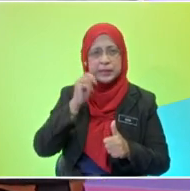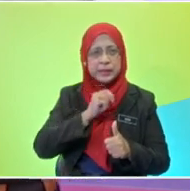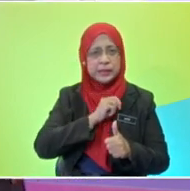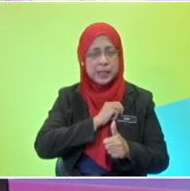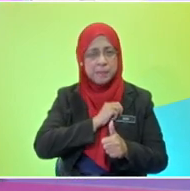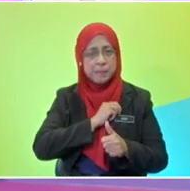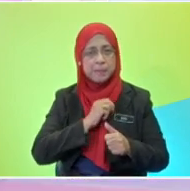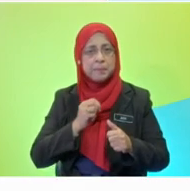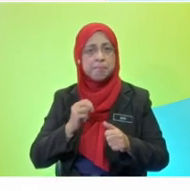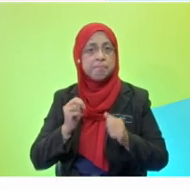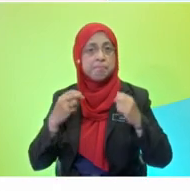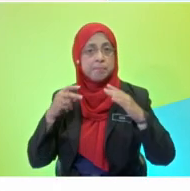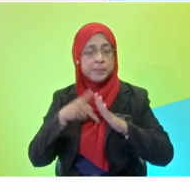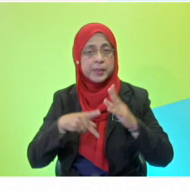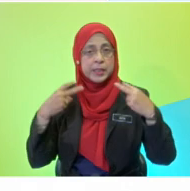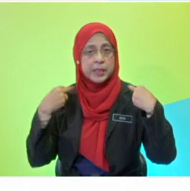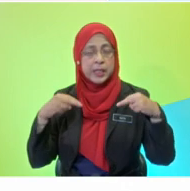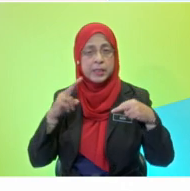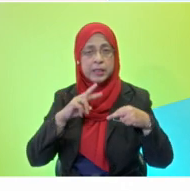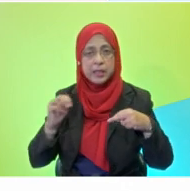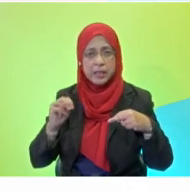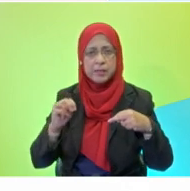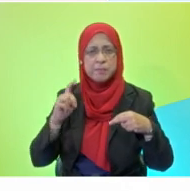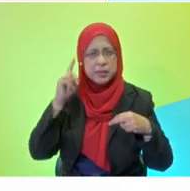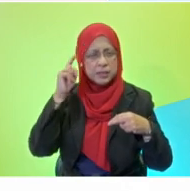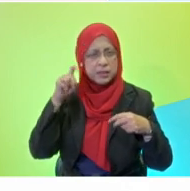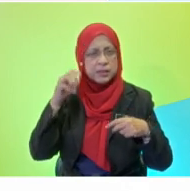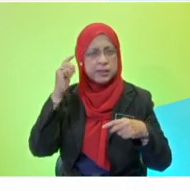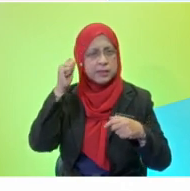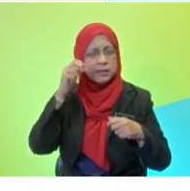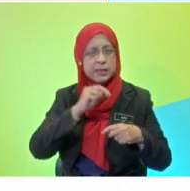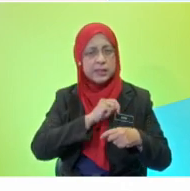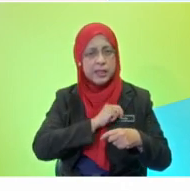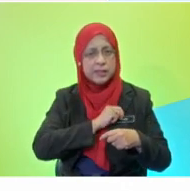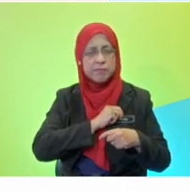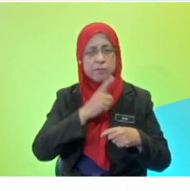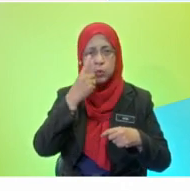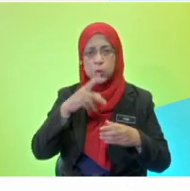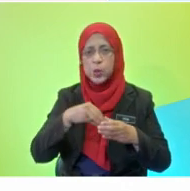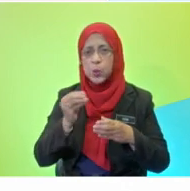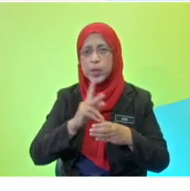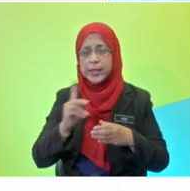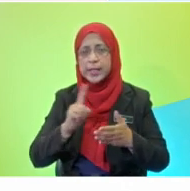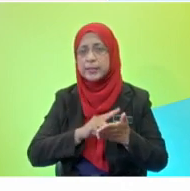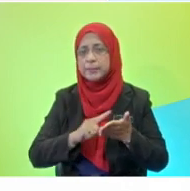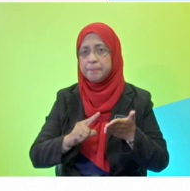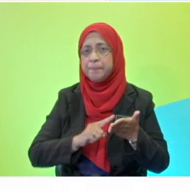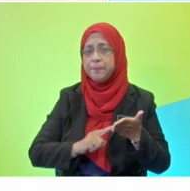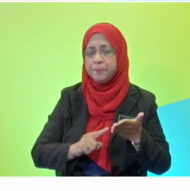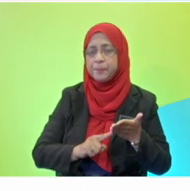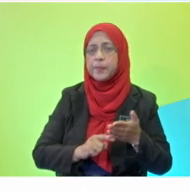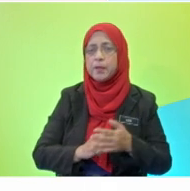penjagaan terhadap harta yang hendak dikeluarkan zakat masih biasalah kita bawa apapun karena ada niat bila kita berniat maka kena